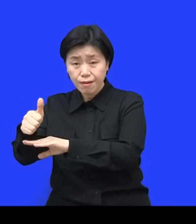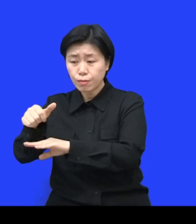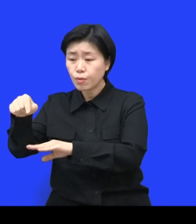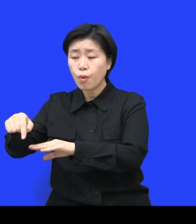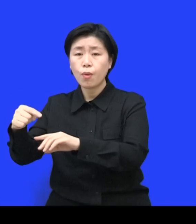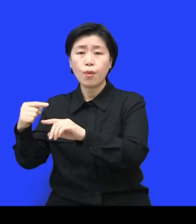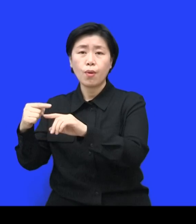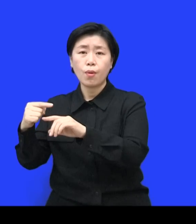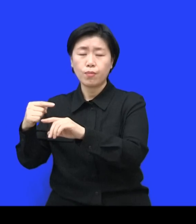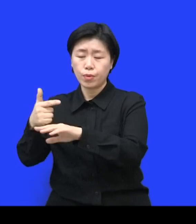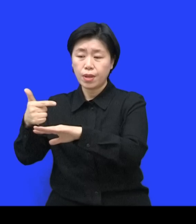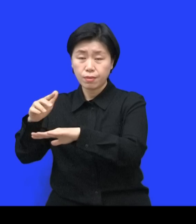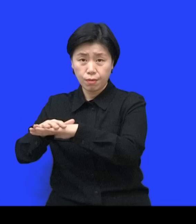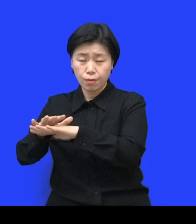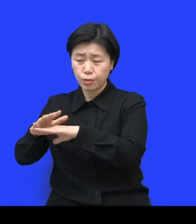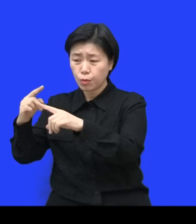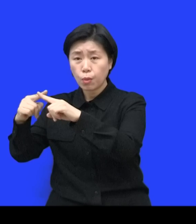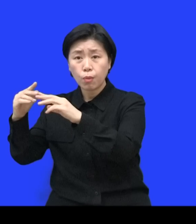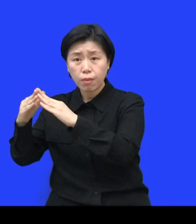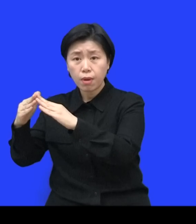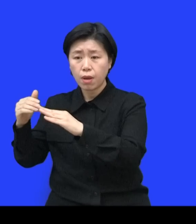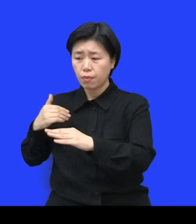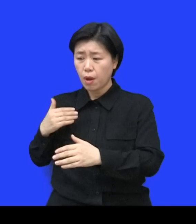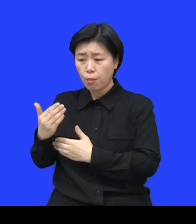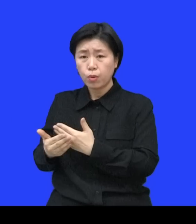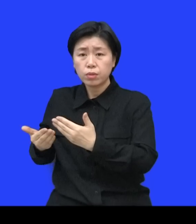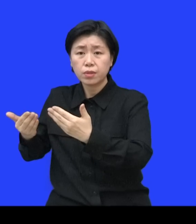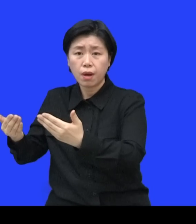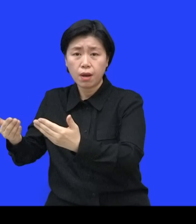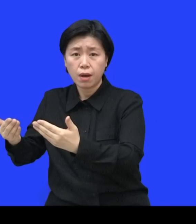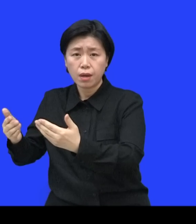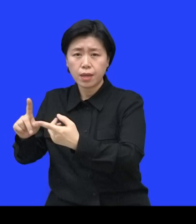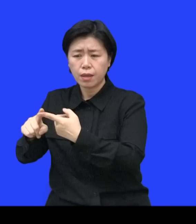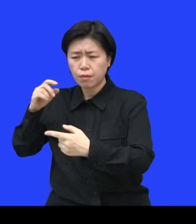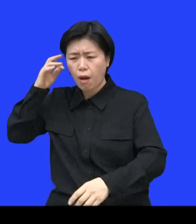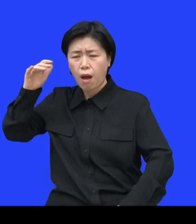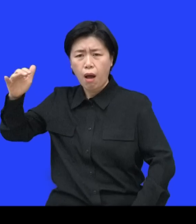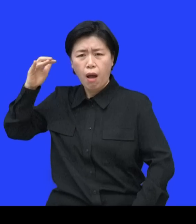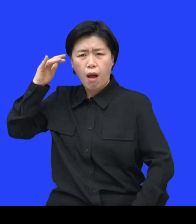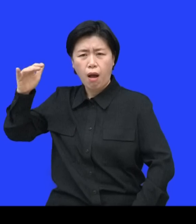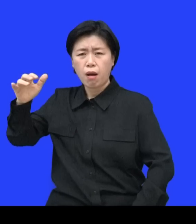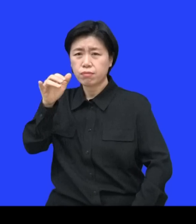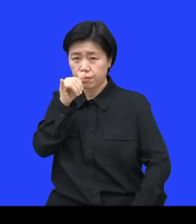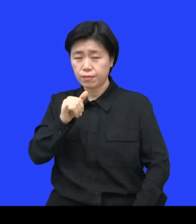했었어요. 그러다 보니까 떠나온 그 교회가 너무